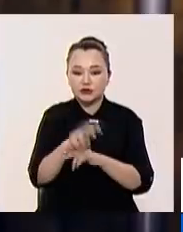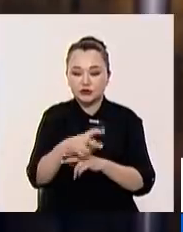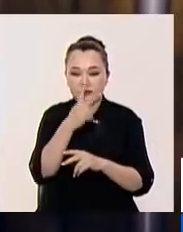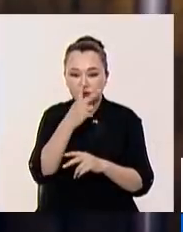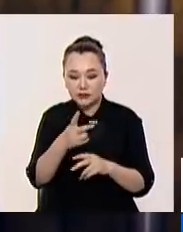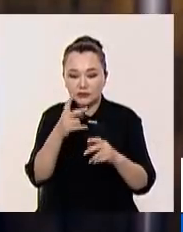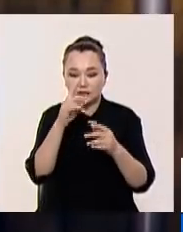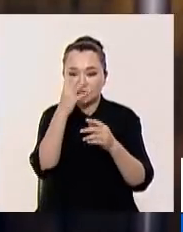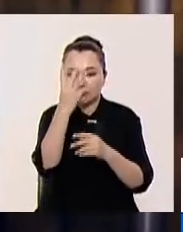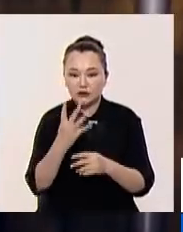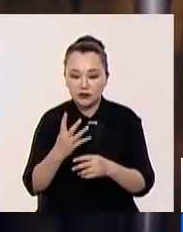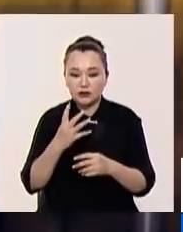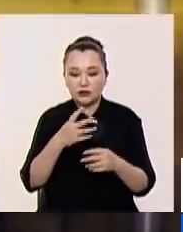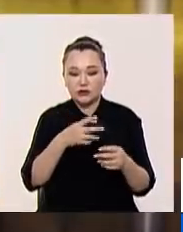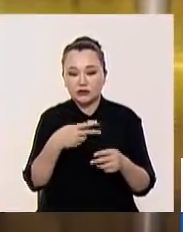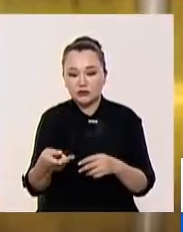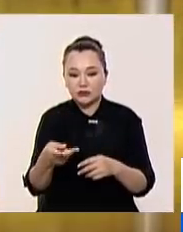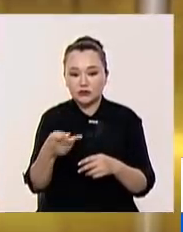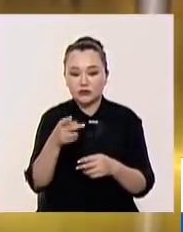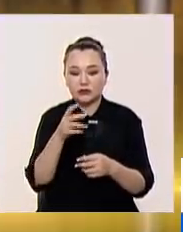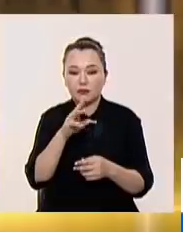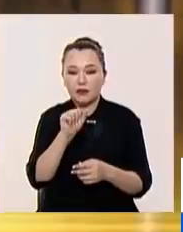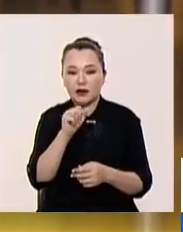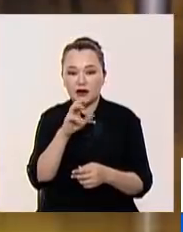из вольеров тушу разлагающегося павлина.